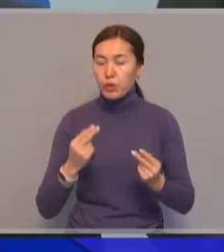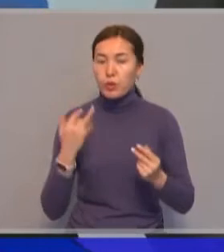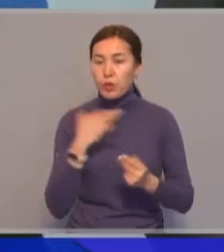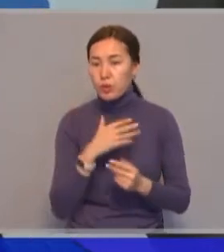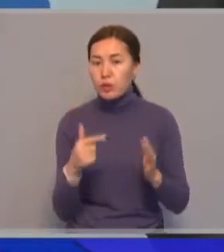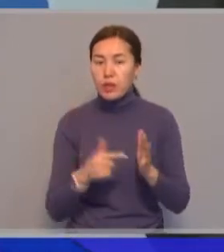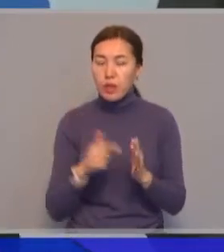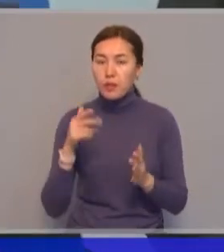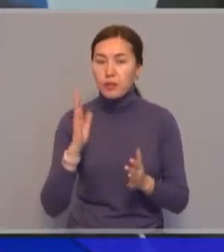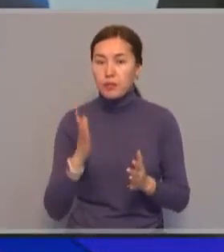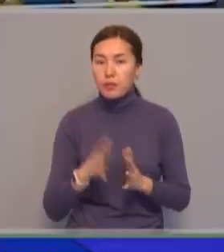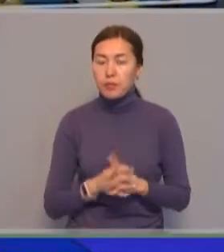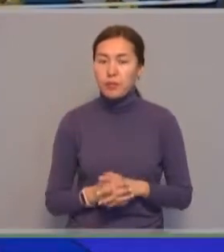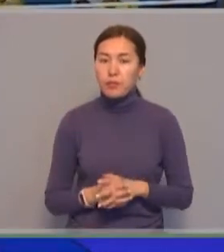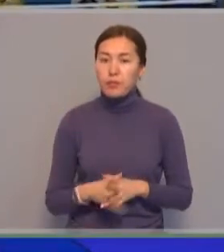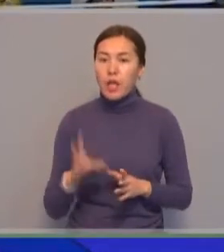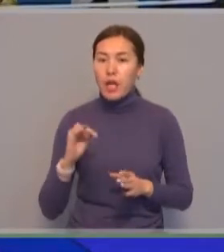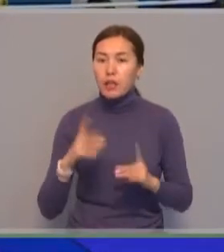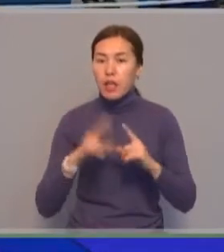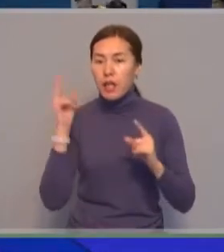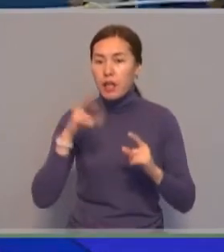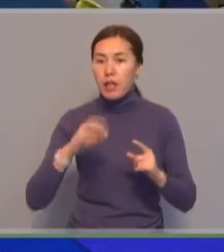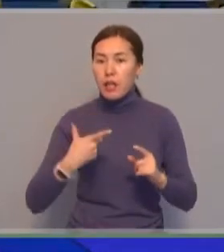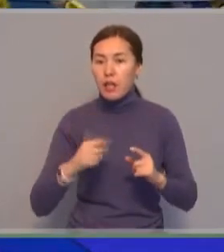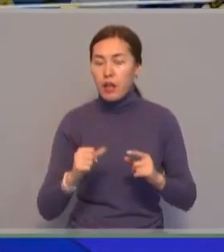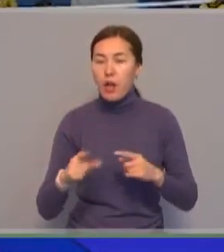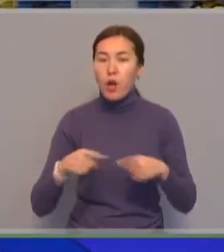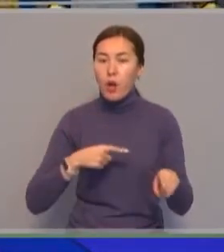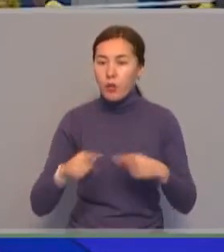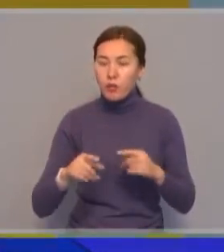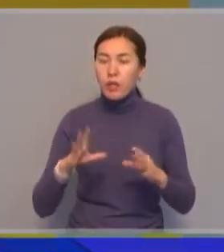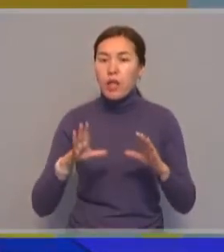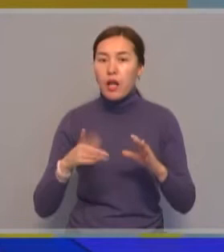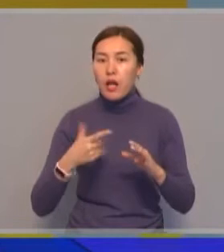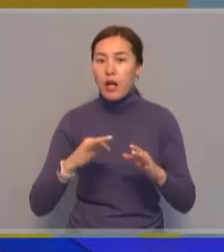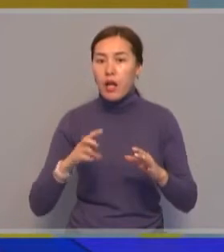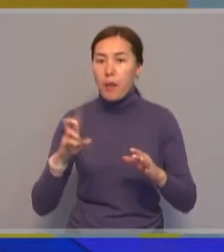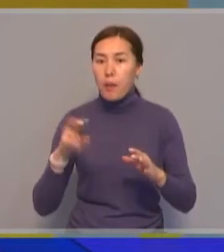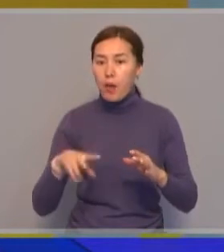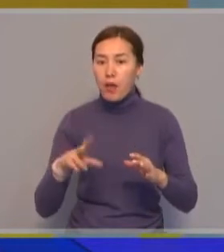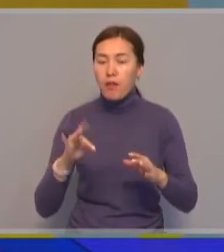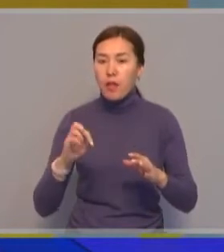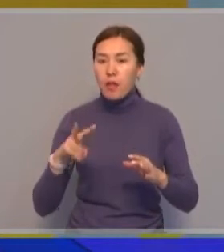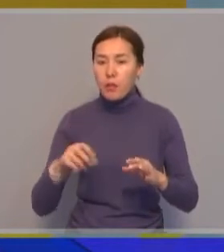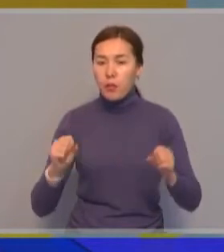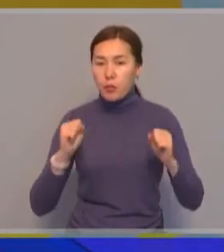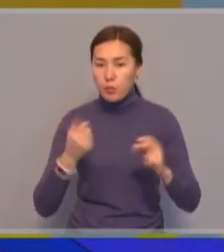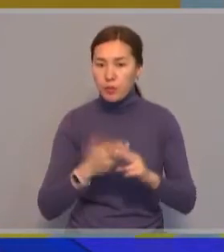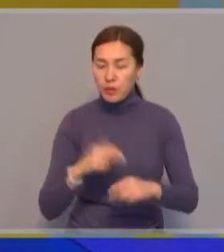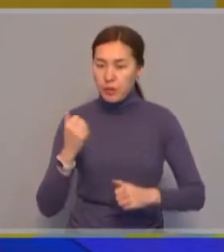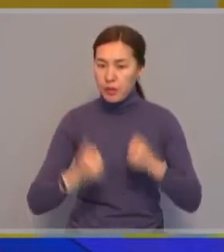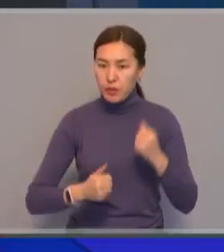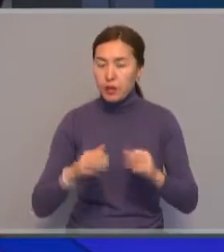көбейту мақсат тұр алдымызда. Ұлттық мектеп лигасы аясында футбол, баскетбол, гандбол, волейбол спорт түрлерінен өтетін